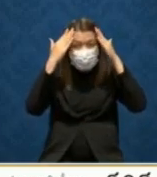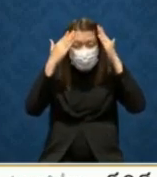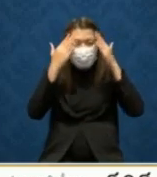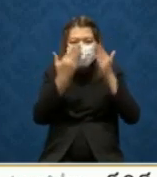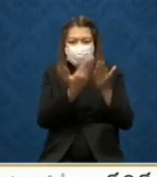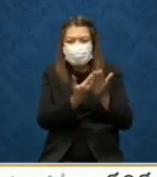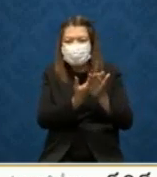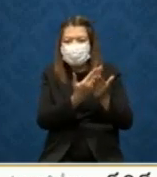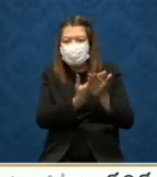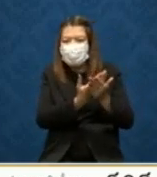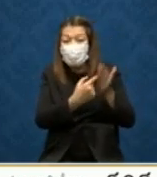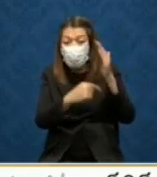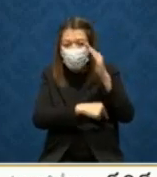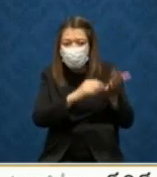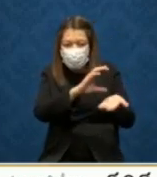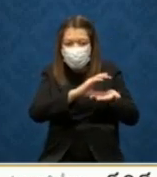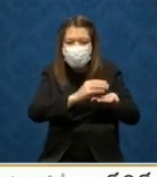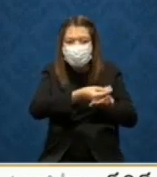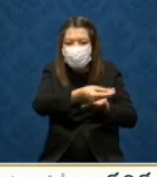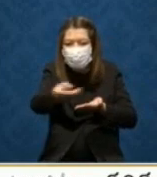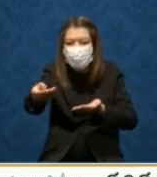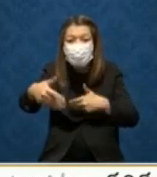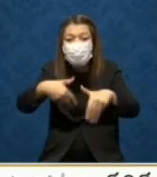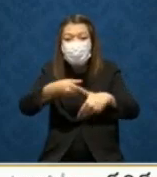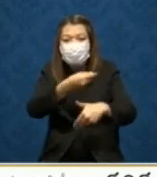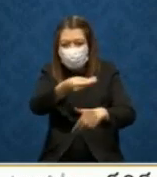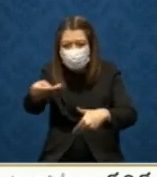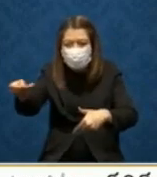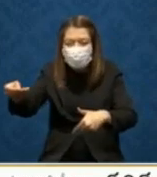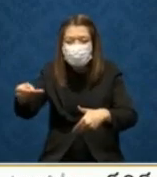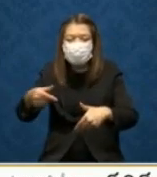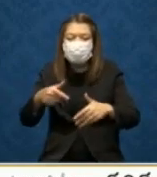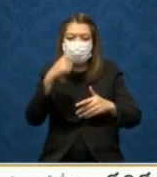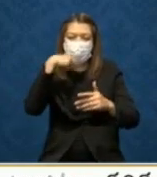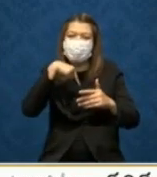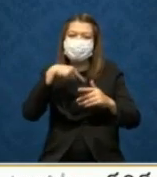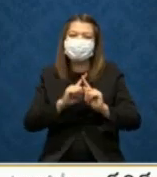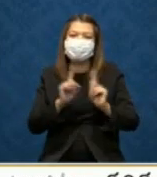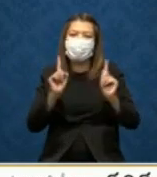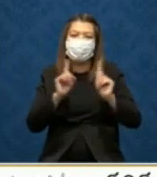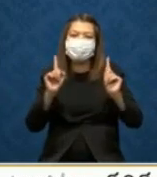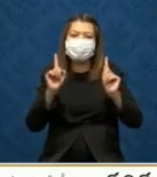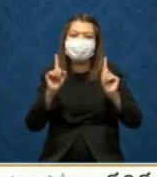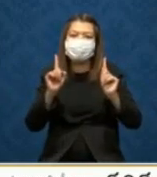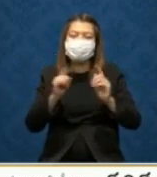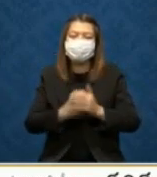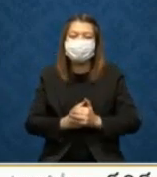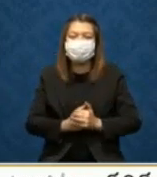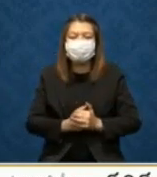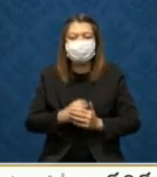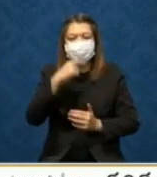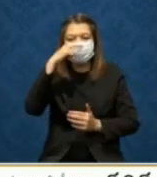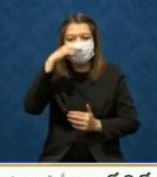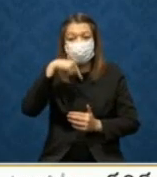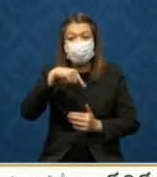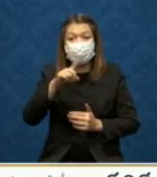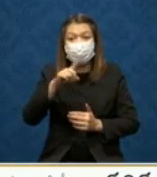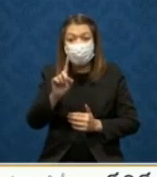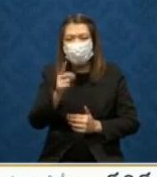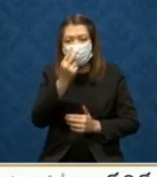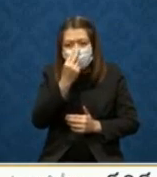ส่วนนี้มาแจกประชาชนแต่ของเราคนละเรื่องครับของเรานี่เอาง่ายๆครับที่เราเห็นวัน